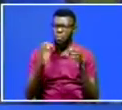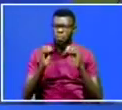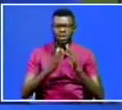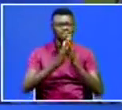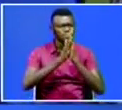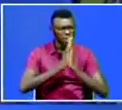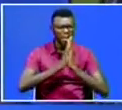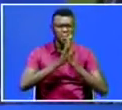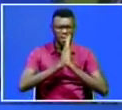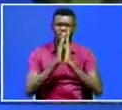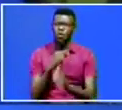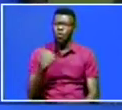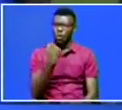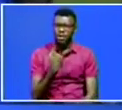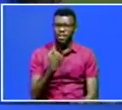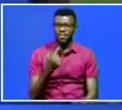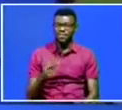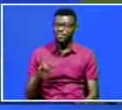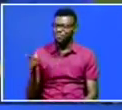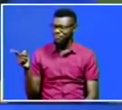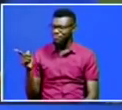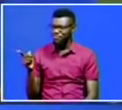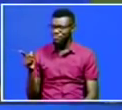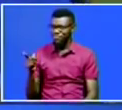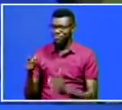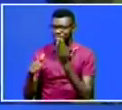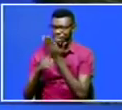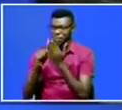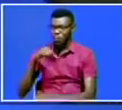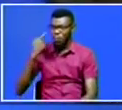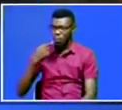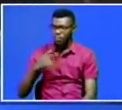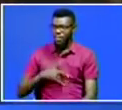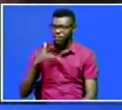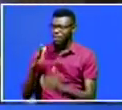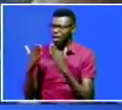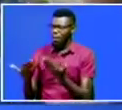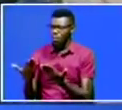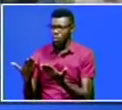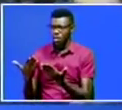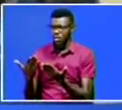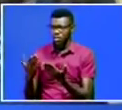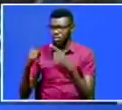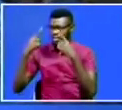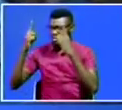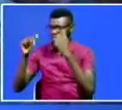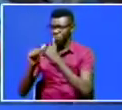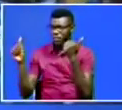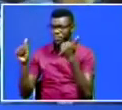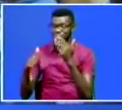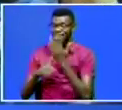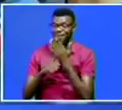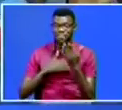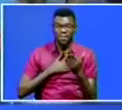si uchawi bali ni mazoea. Mzazi, labda jitambulishe tu na utujuze hisia zako, unajisikia vipi kupata ushindi huu? Okay, kwa